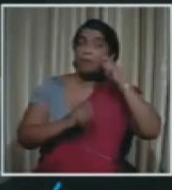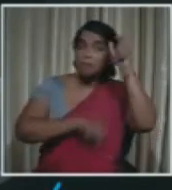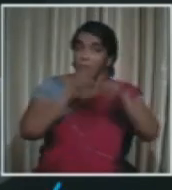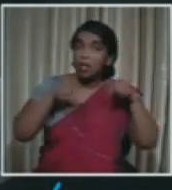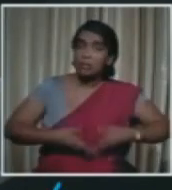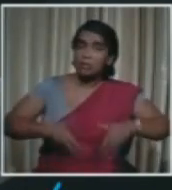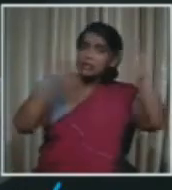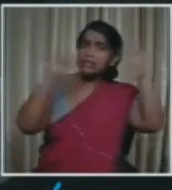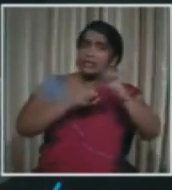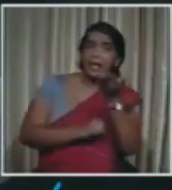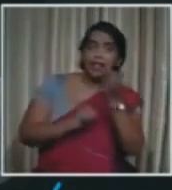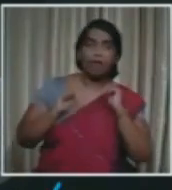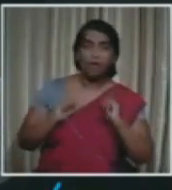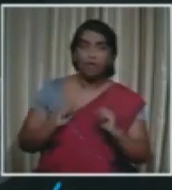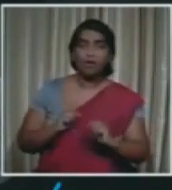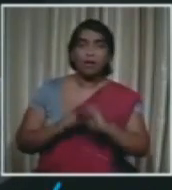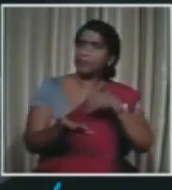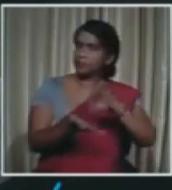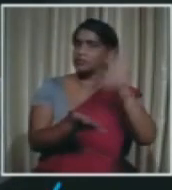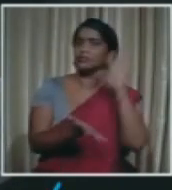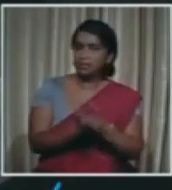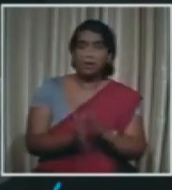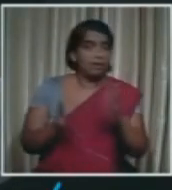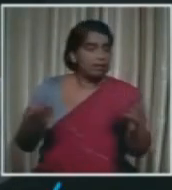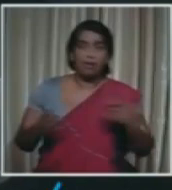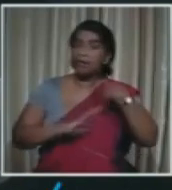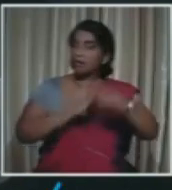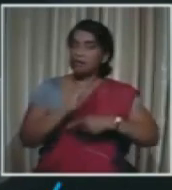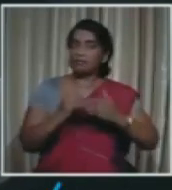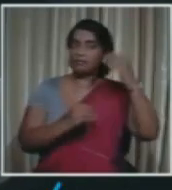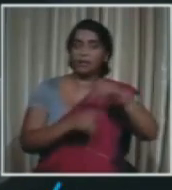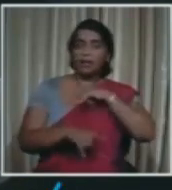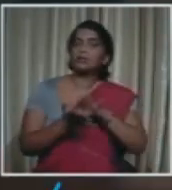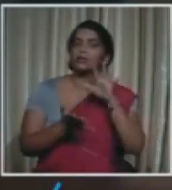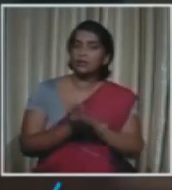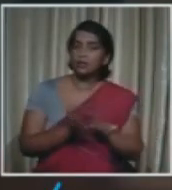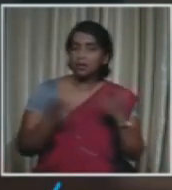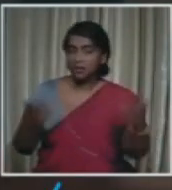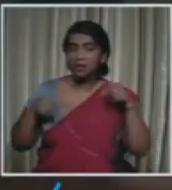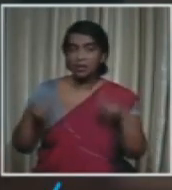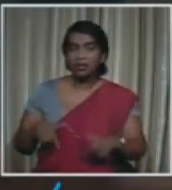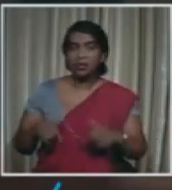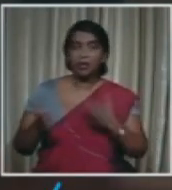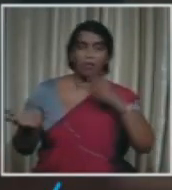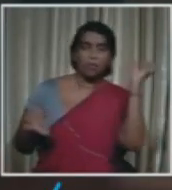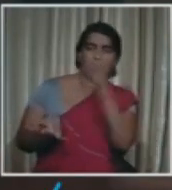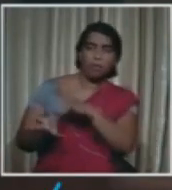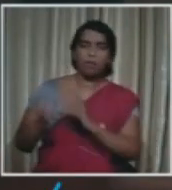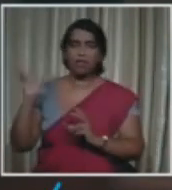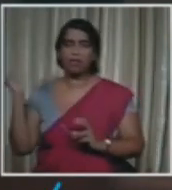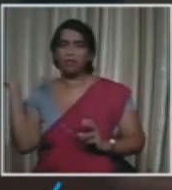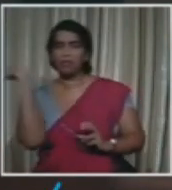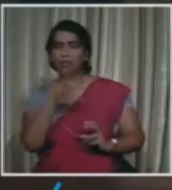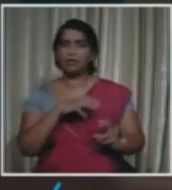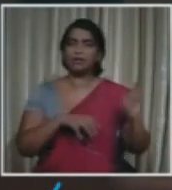බාරට බහලා ඉල්ලන්නේ මොකද්ද? මේ පවුල් බාරෙන්ද ගෙදර යන්න කියලා. නැත්තම් මේ රට ලේ විලම්බවට පත් වෙයි. මේ පැත්තෙන් බෝලේ මේ පැත්තට පාස් කරනවා මේ පැත්තෙන් ඒ